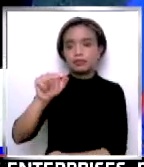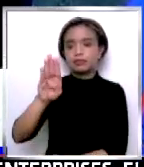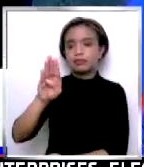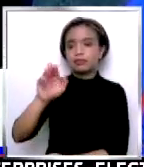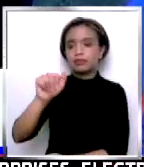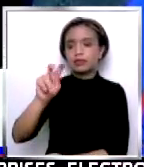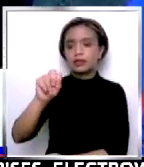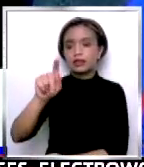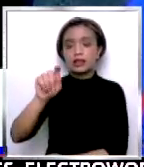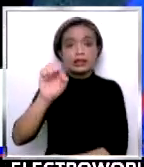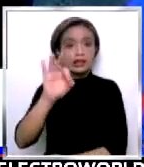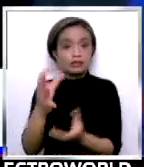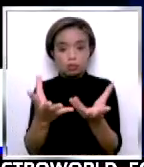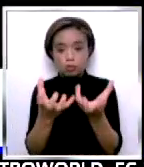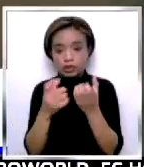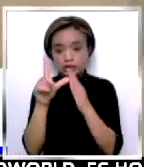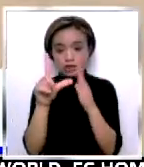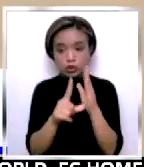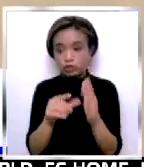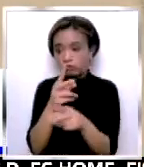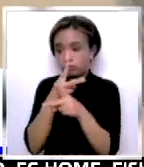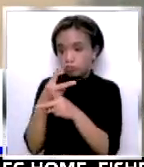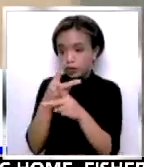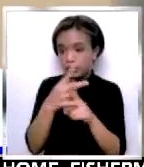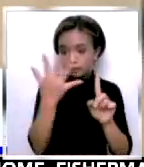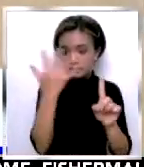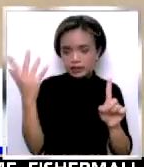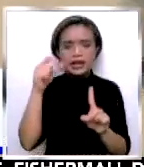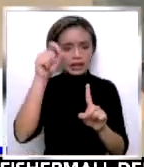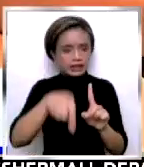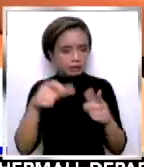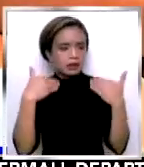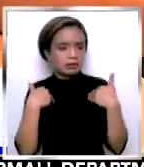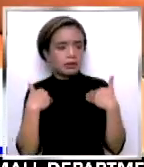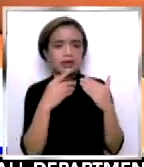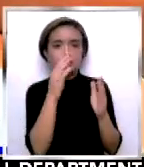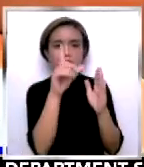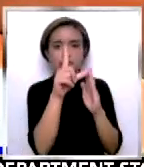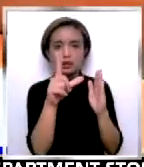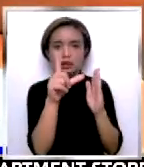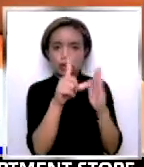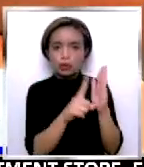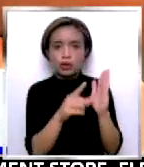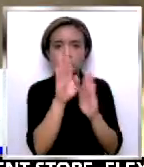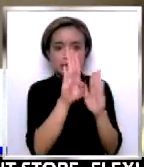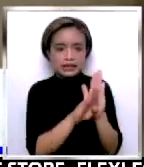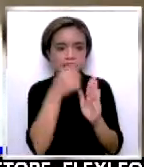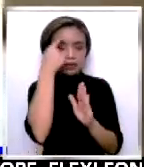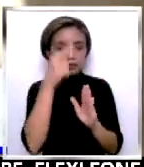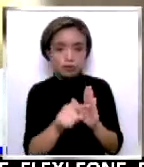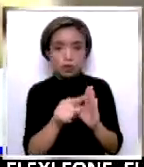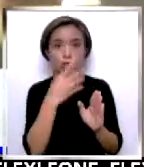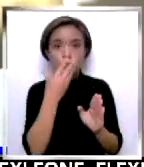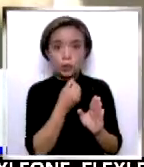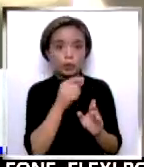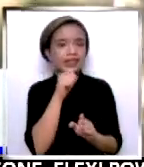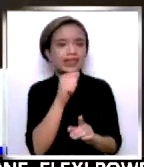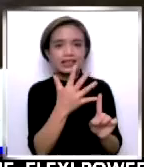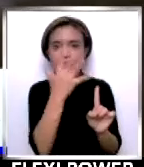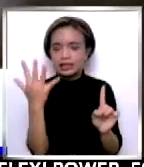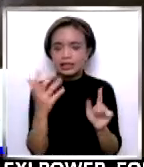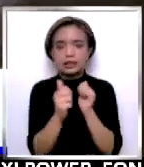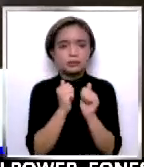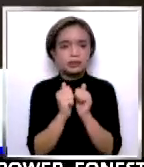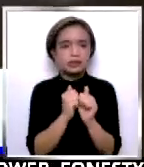batas para protektahan ang LGBTQ, dapat meron din para sa mga heterosexual na anyay ang mga aktwal at direktang likha ng